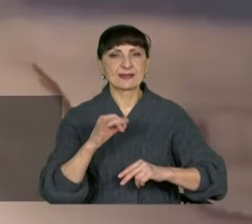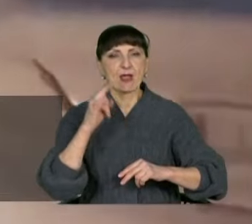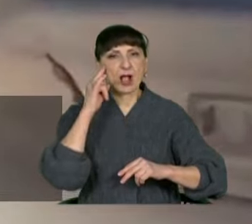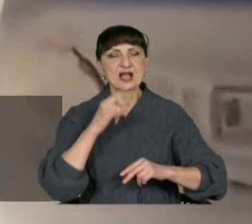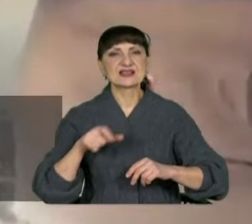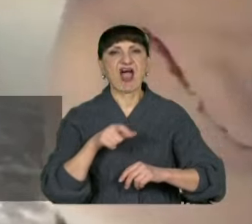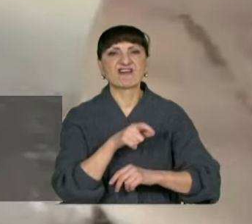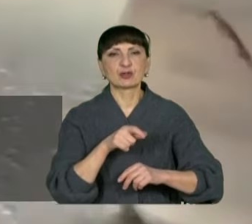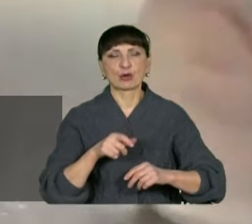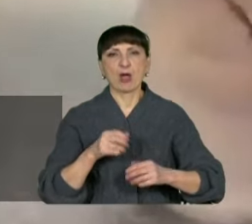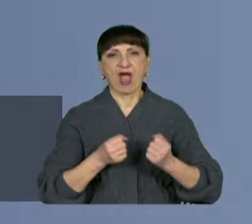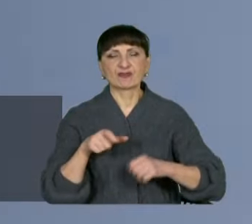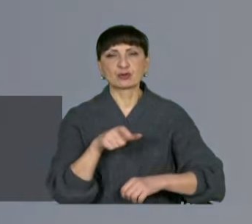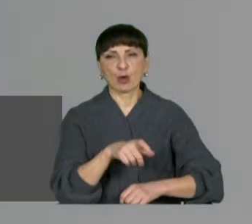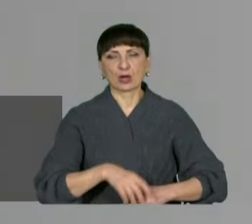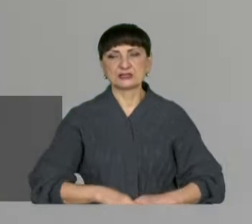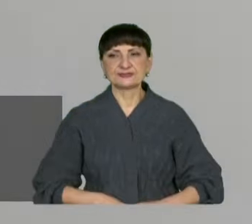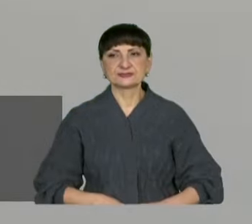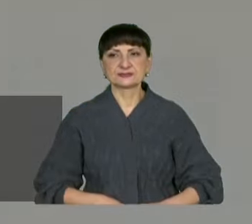Казавтодор.